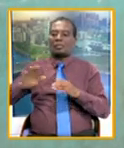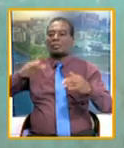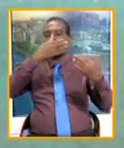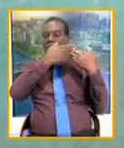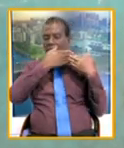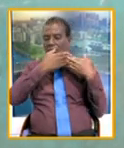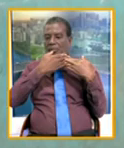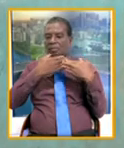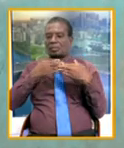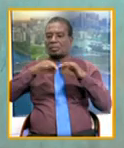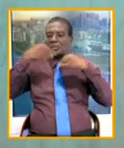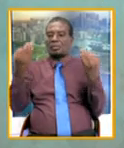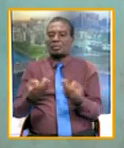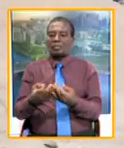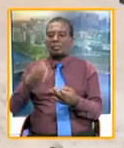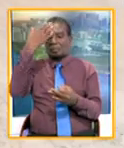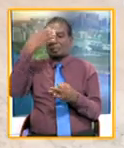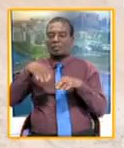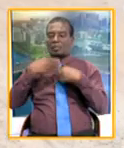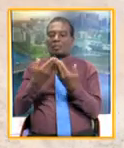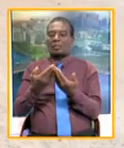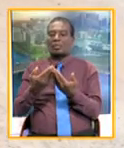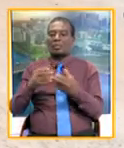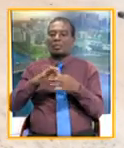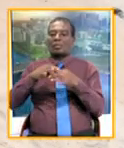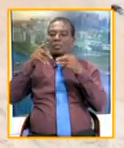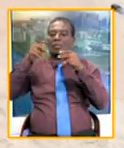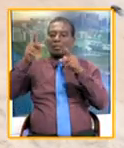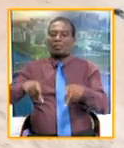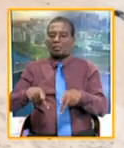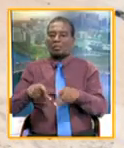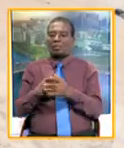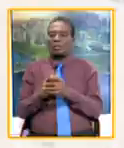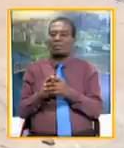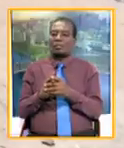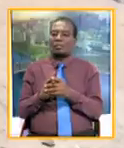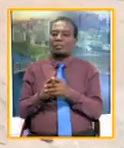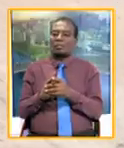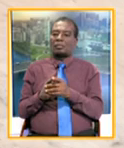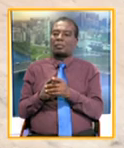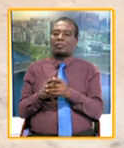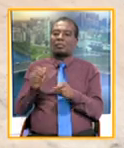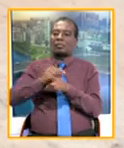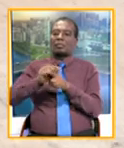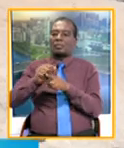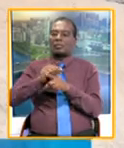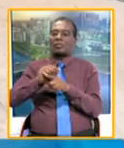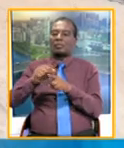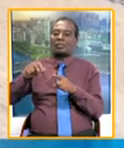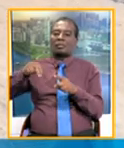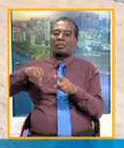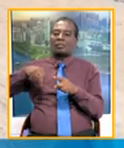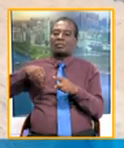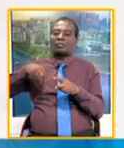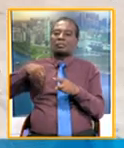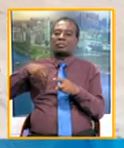de personnes vivent au sein de cette maison. Nous avons reçu une formation sur 14 jours et la formation d'agent et la